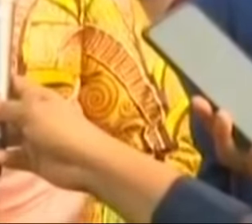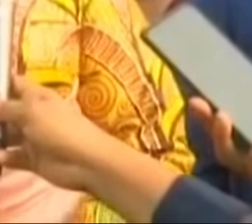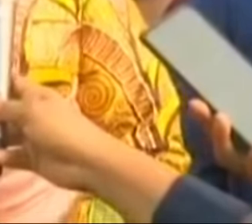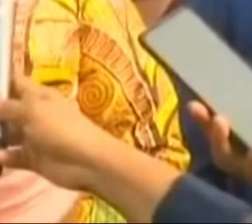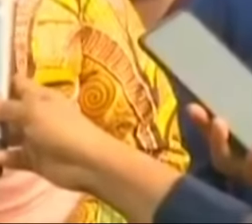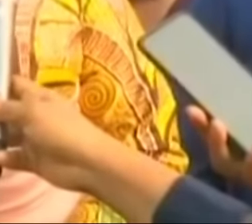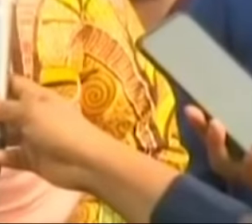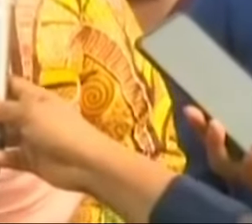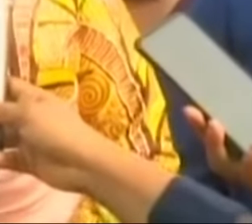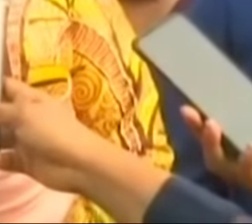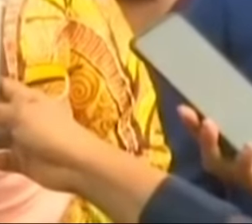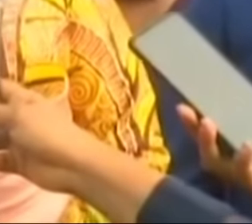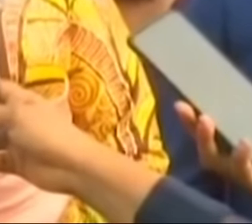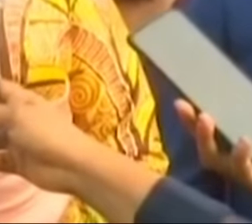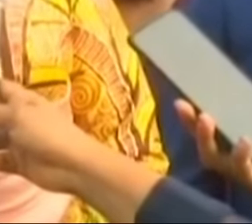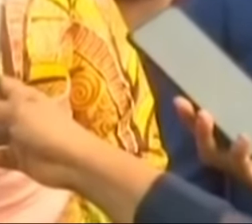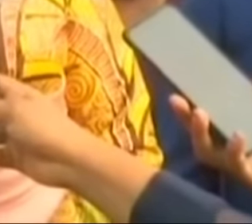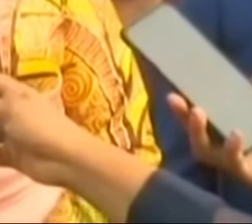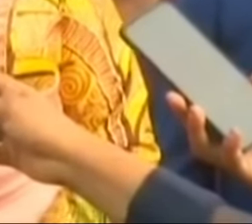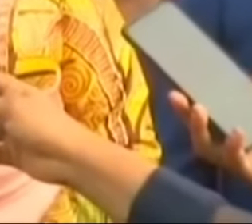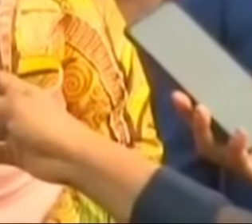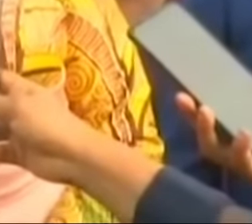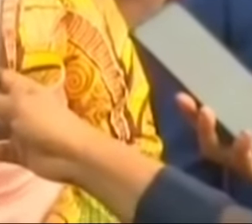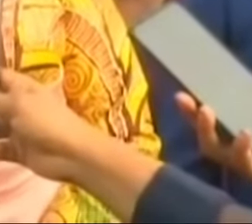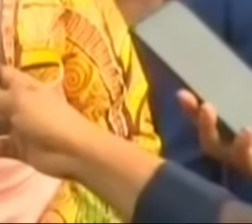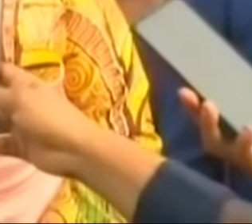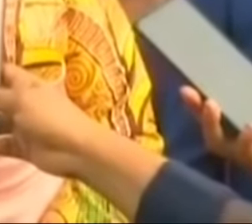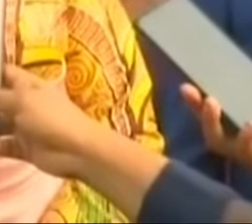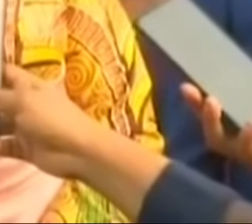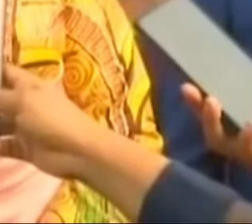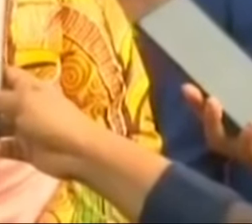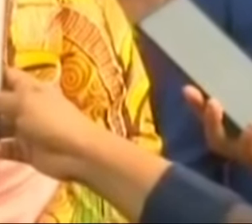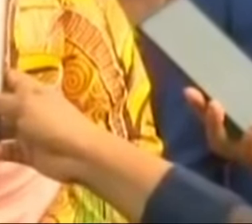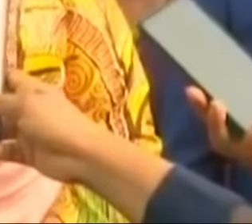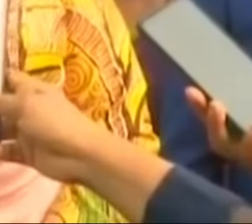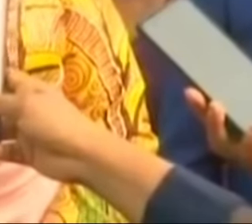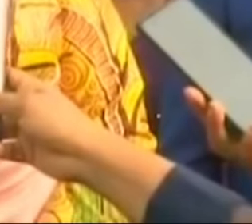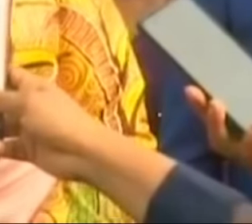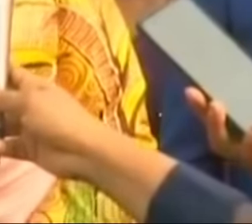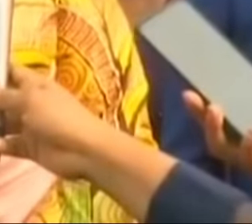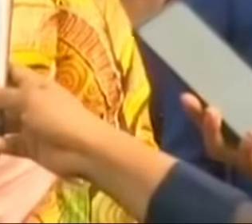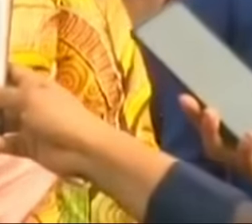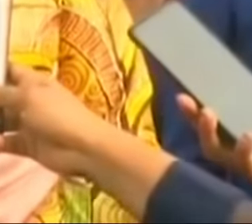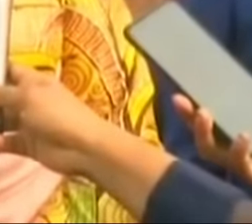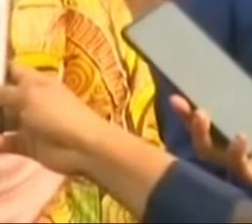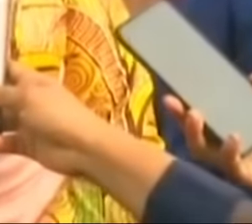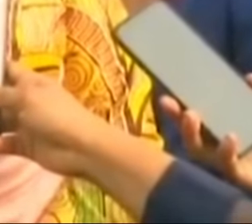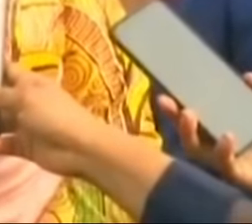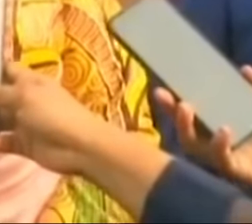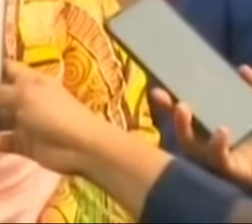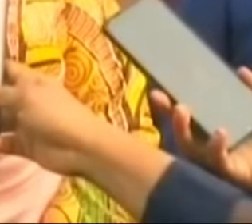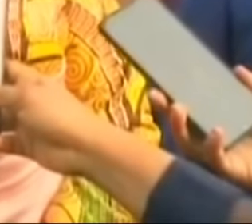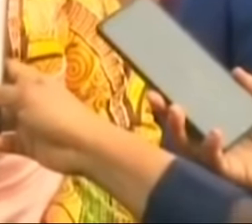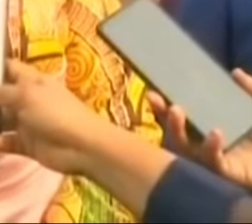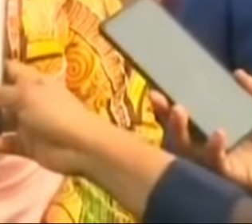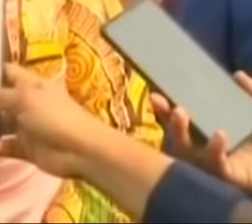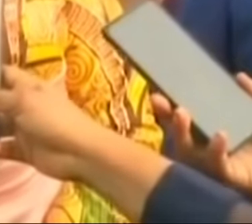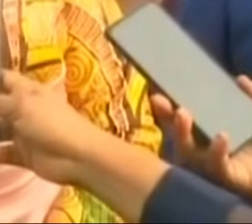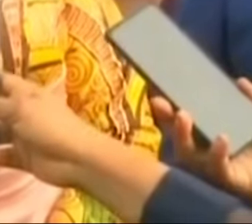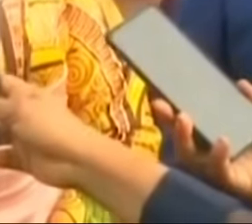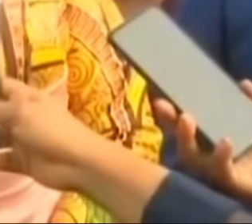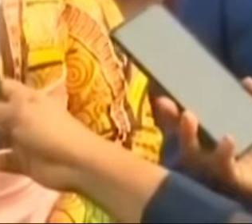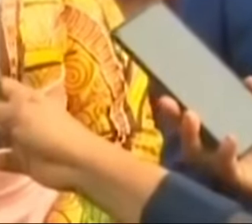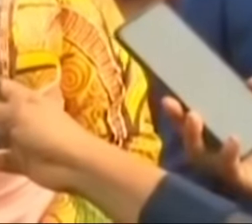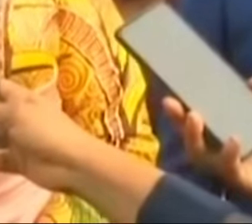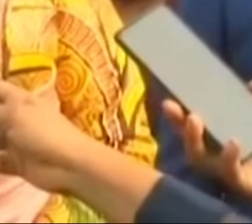décalage des saisons, les températures qui augmentent, la sécheresse. Mais également, nous avons parlé du fait que nos